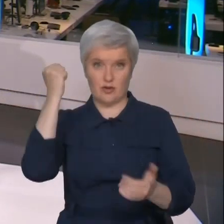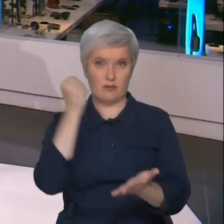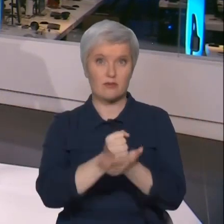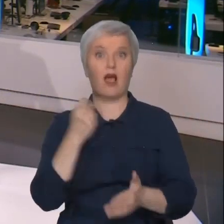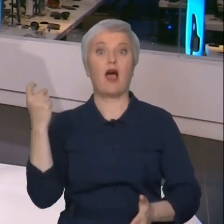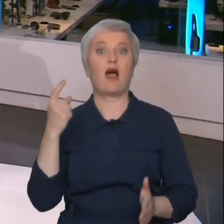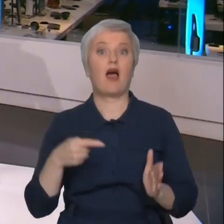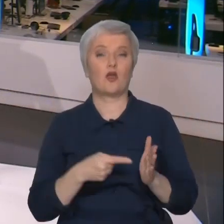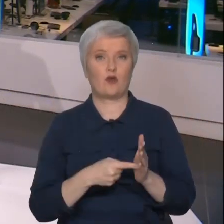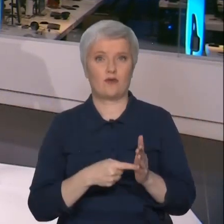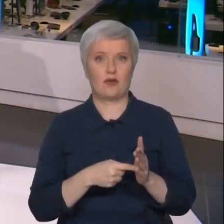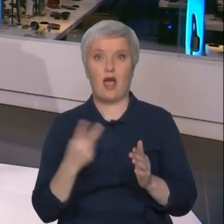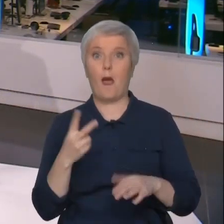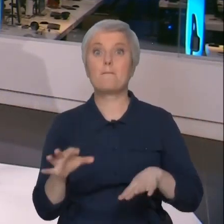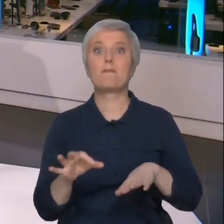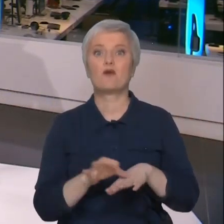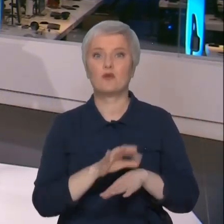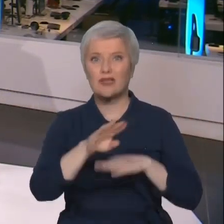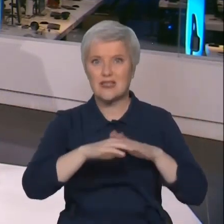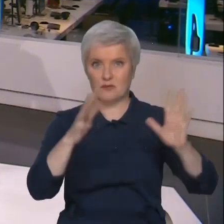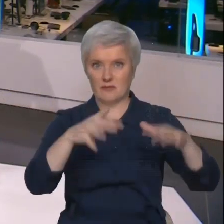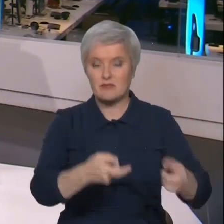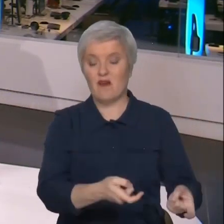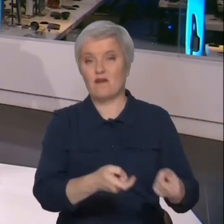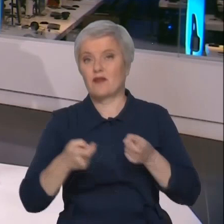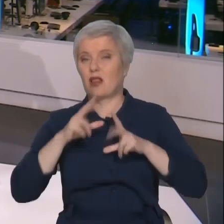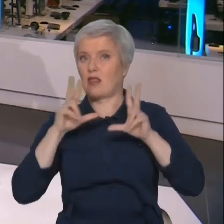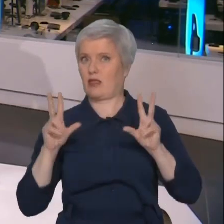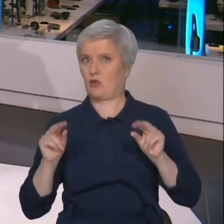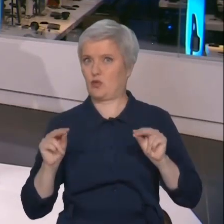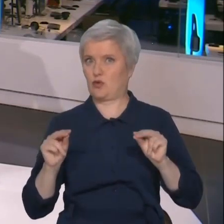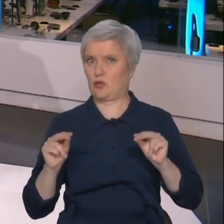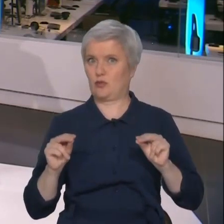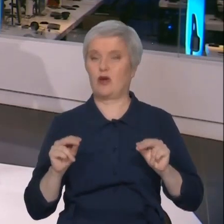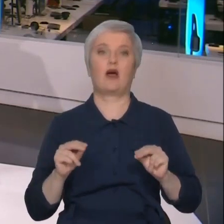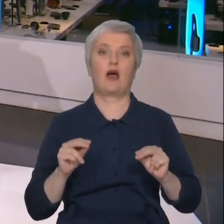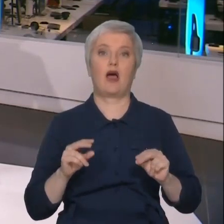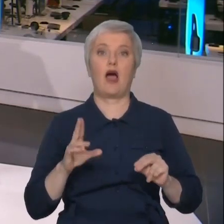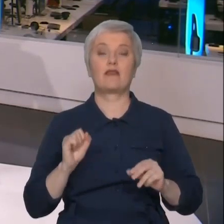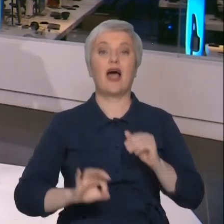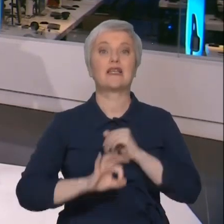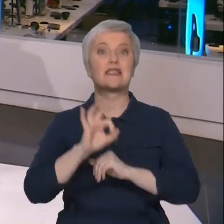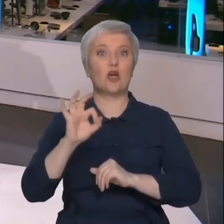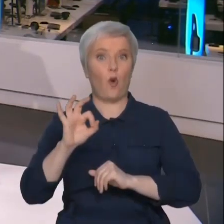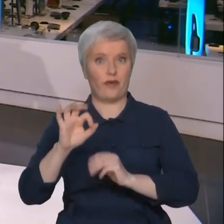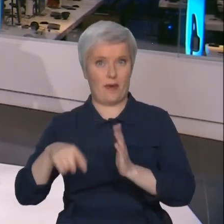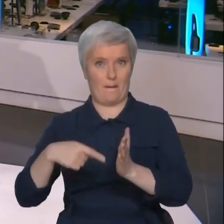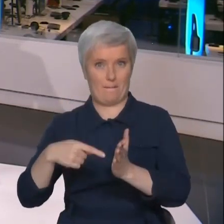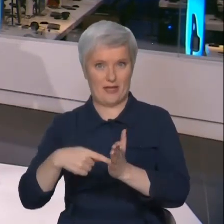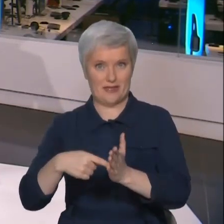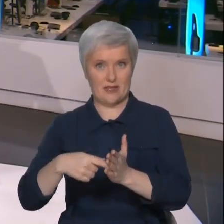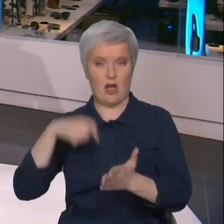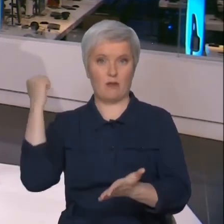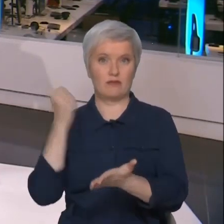цегли та бетону подружжя витягли майже неушкодженими. На сході ж міста снаряди окупантів пробили два поверхи місцевої лікарні та знищили